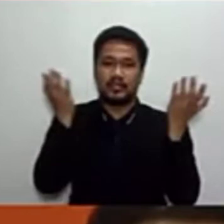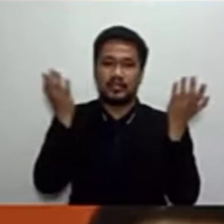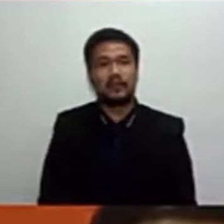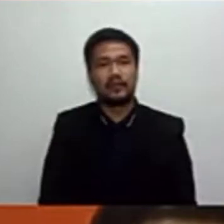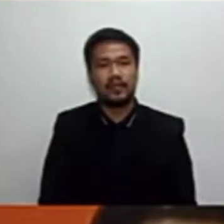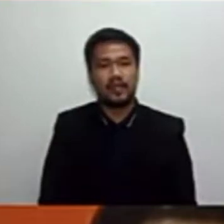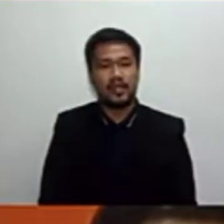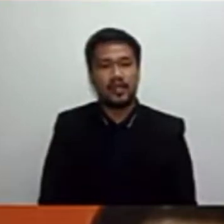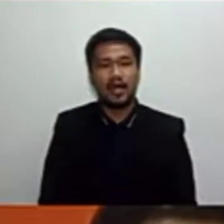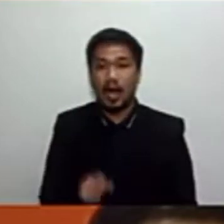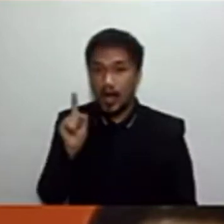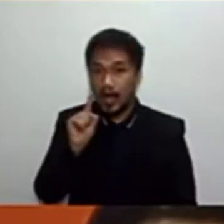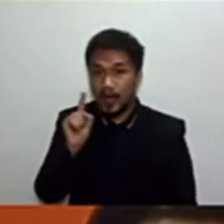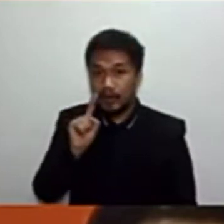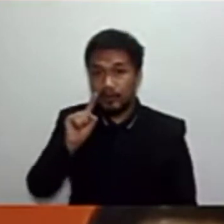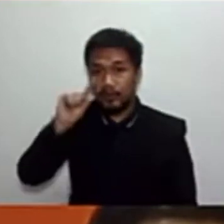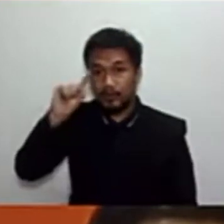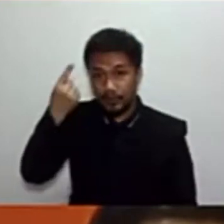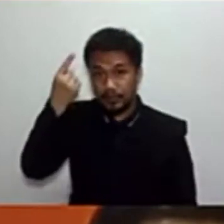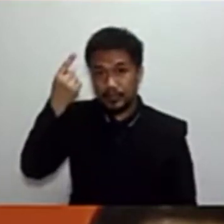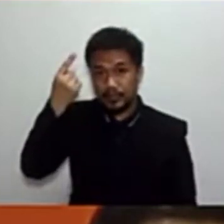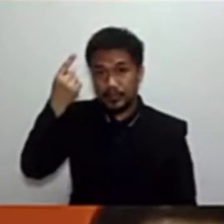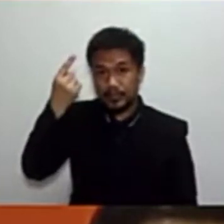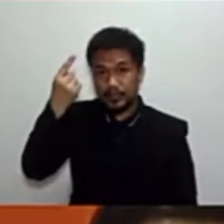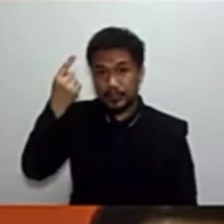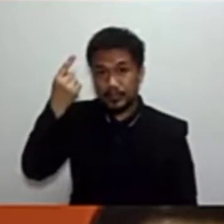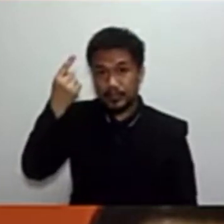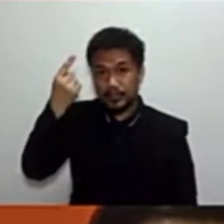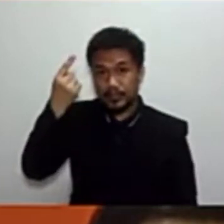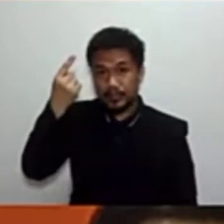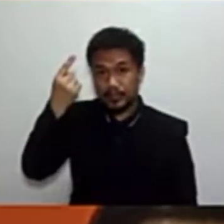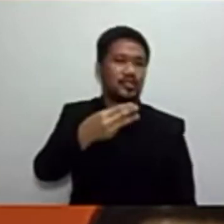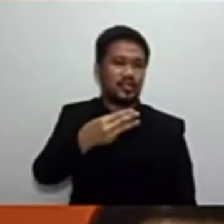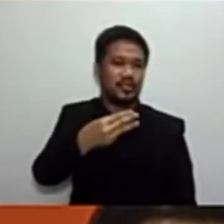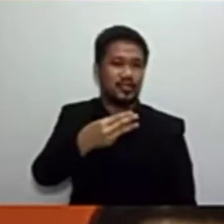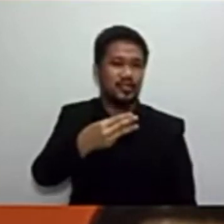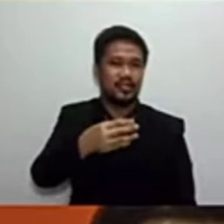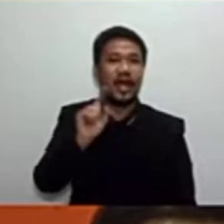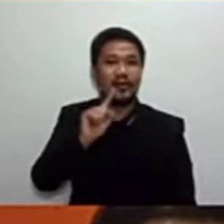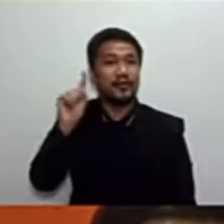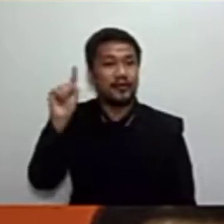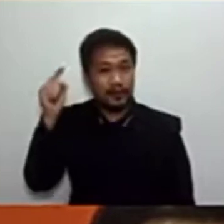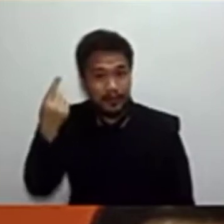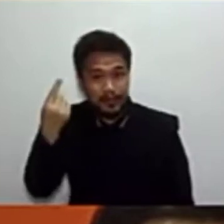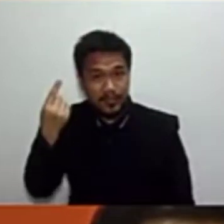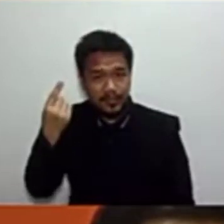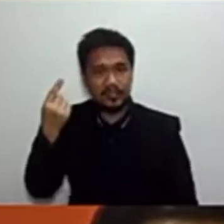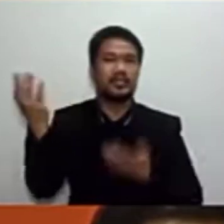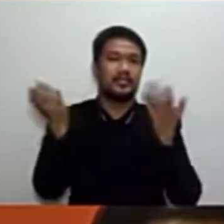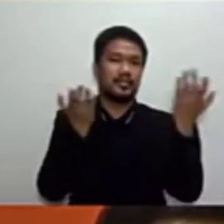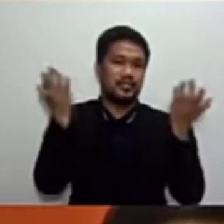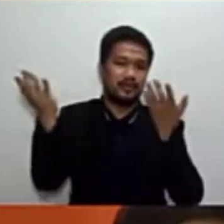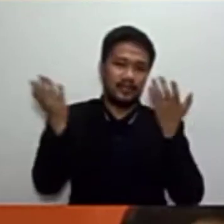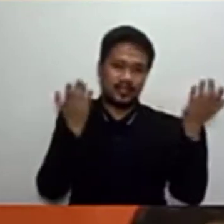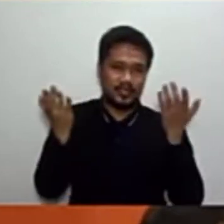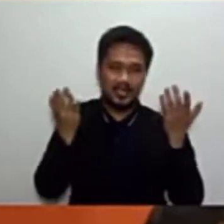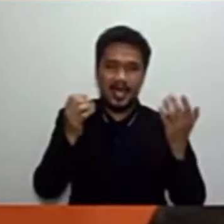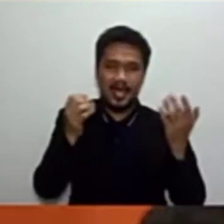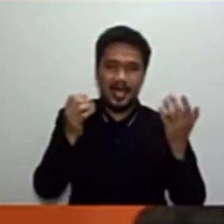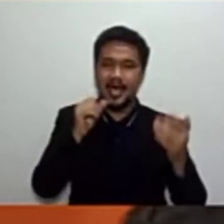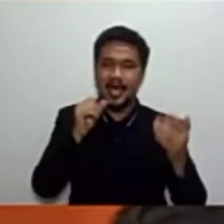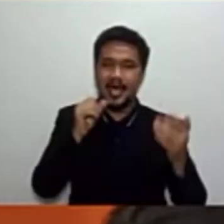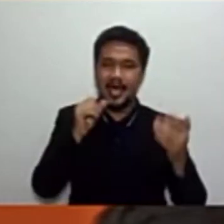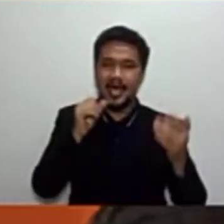Unahin ang pagmimisyon at paglilingkod, hindi ang